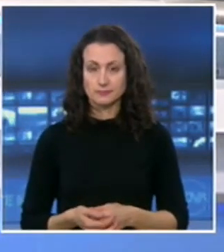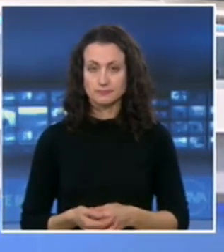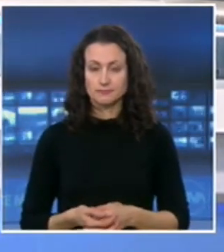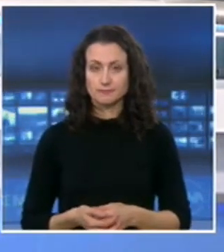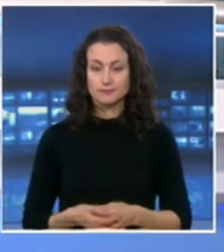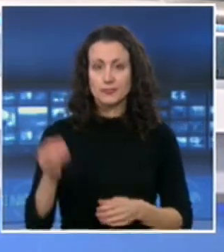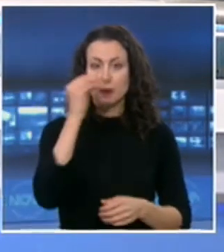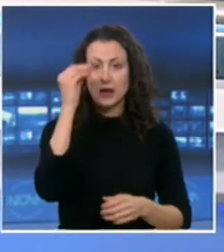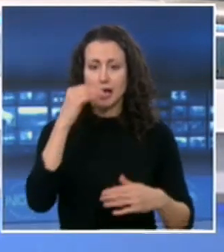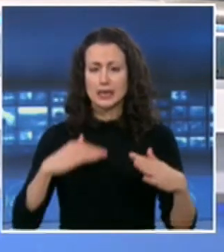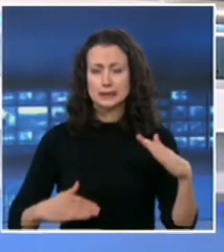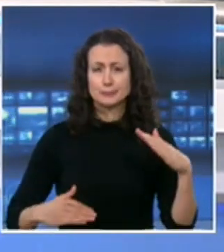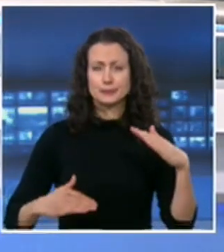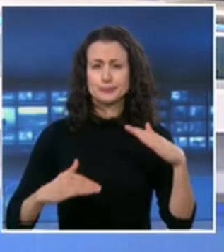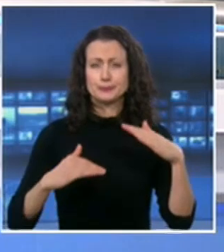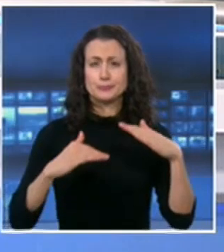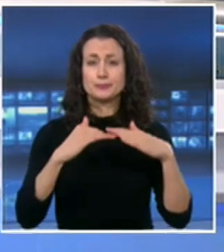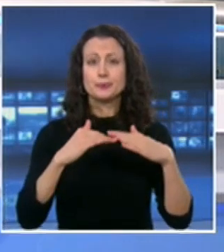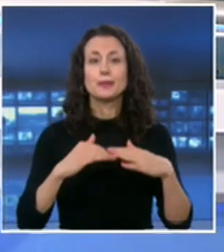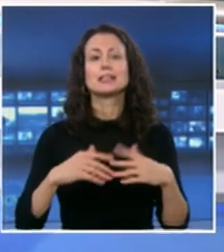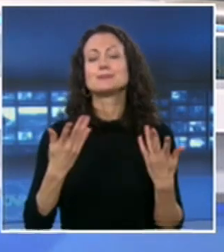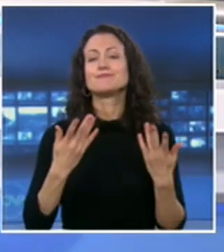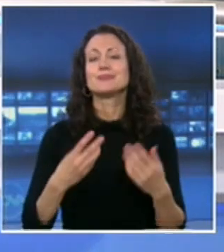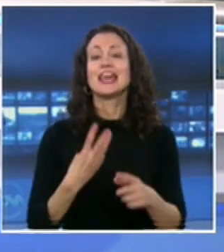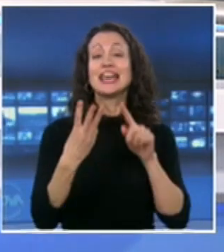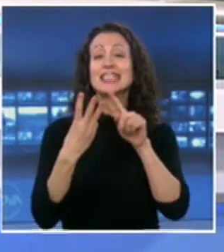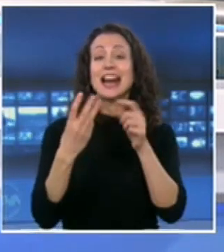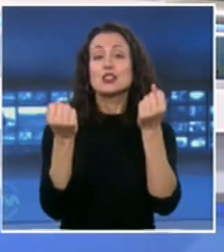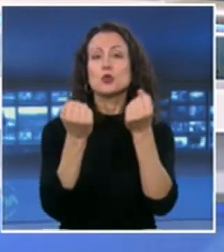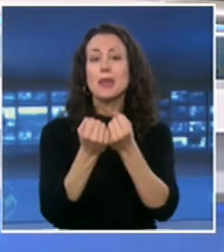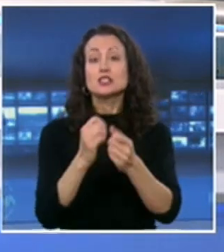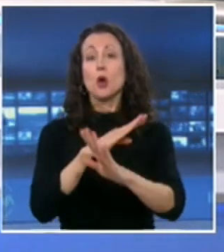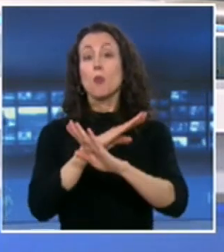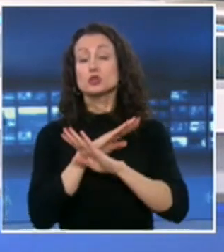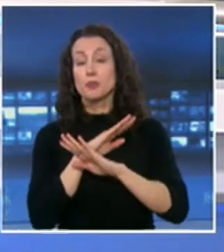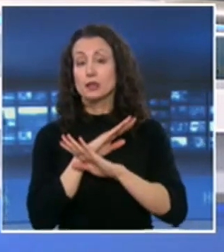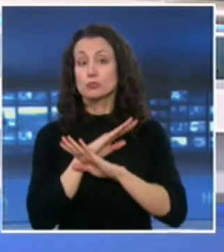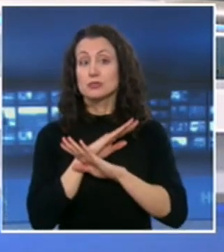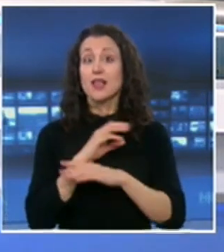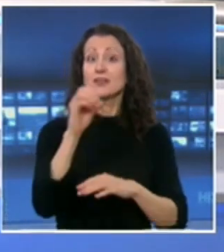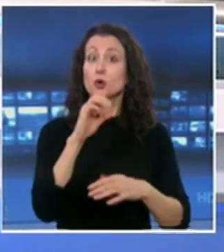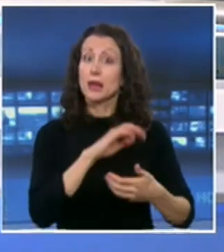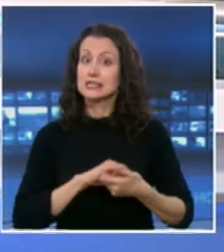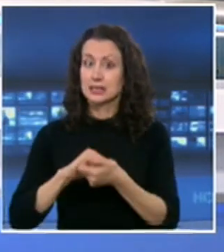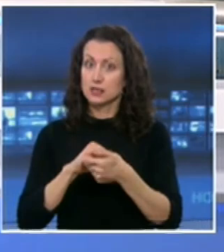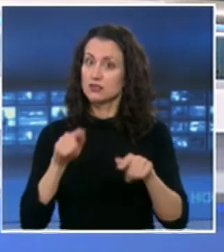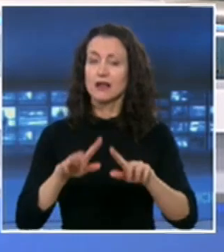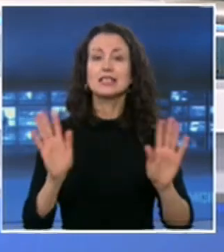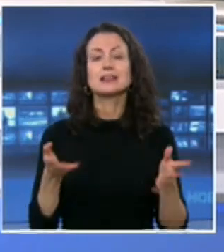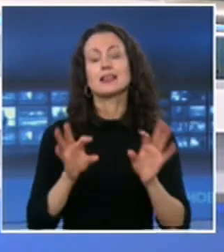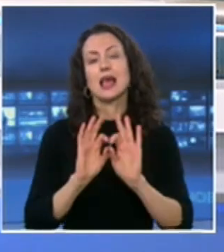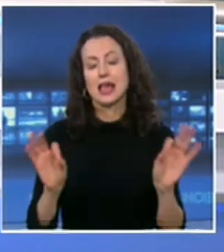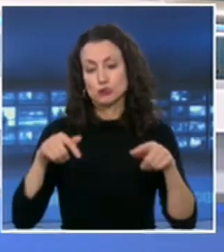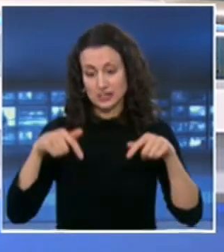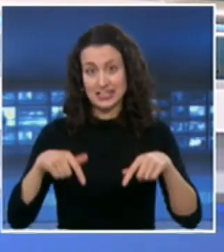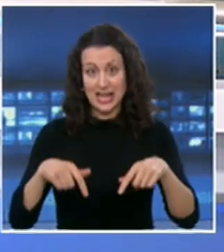България достигна черното трето място по смъртност от COVID в Европейския съюз. Това стана ясно на днешния брифинг на здравните власти и